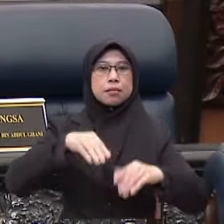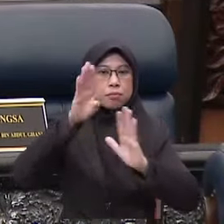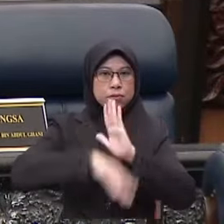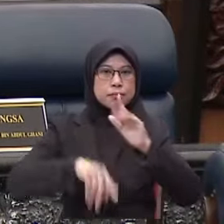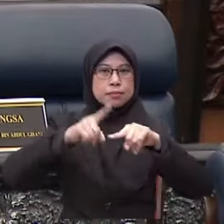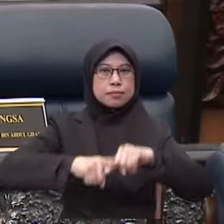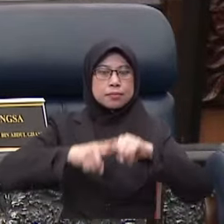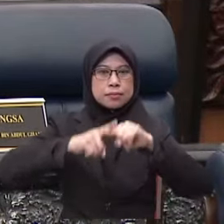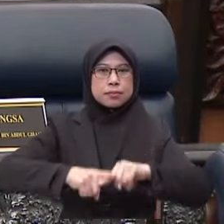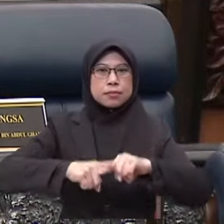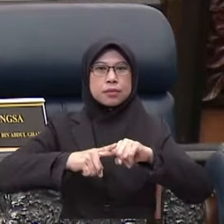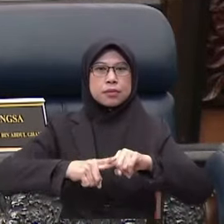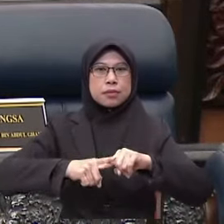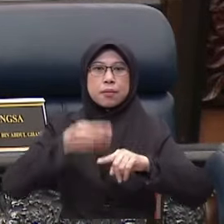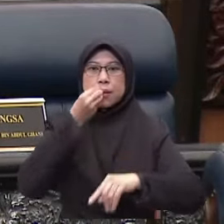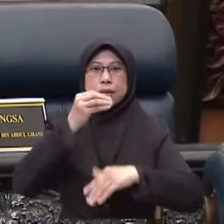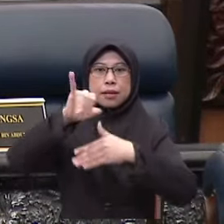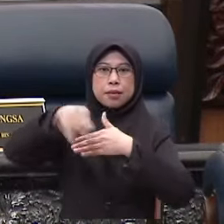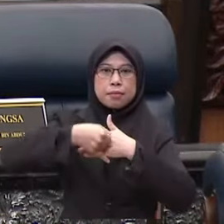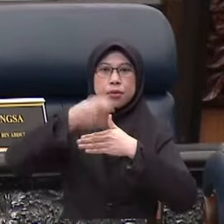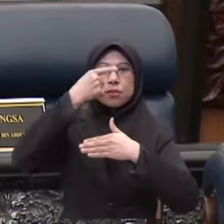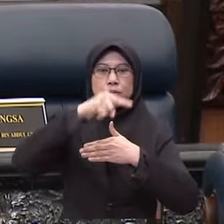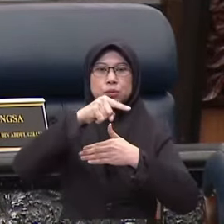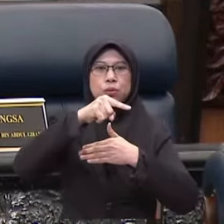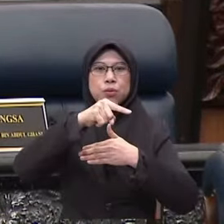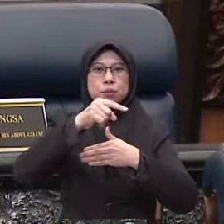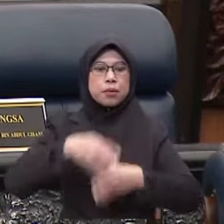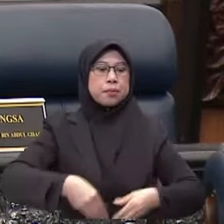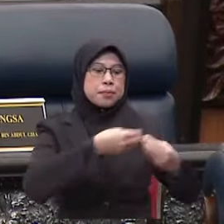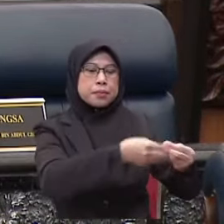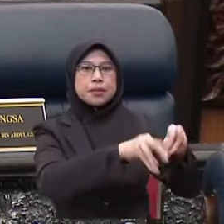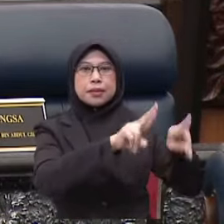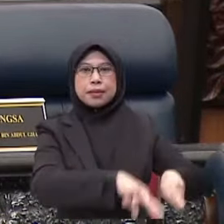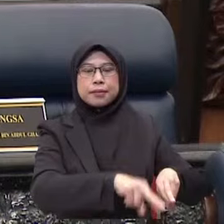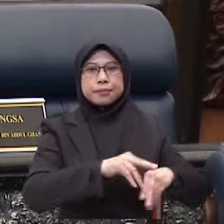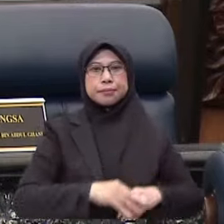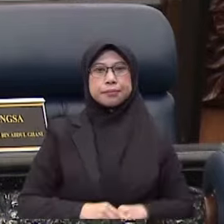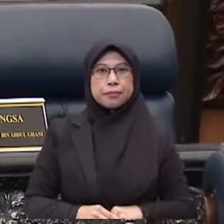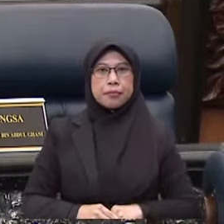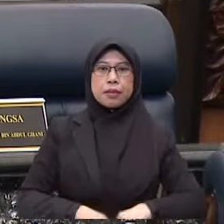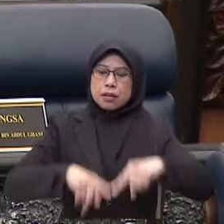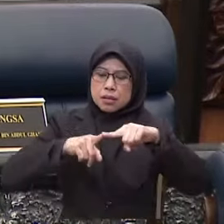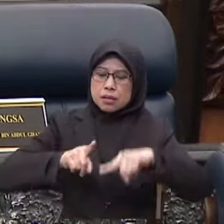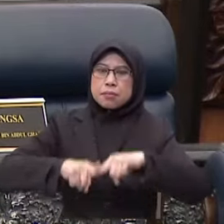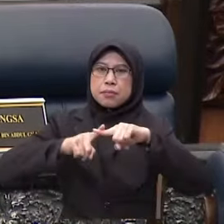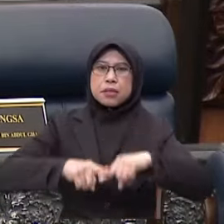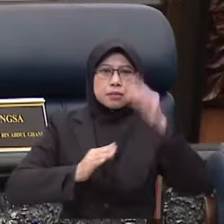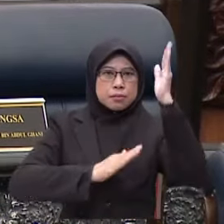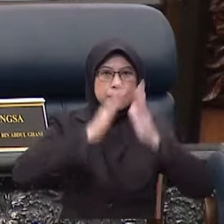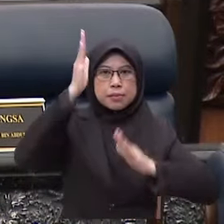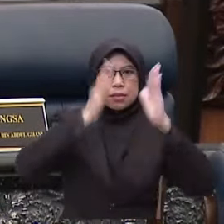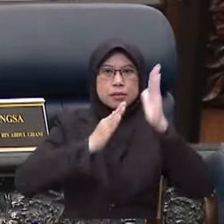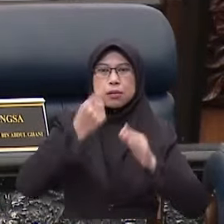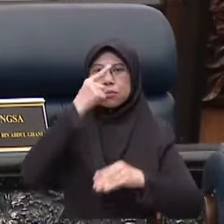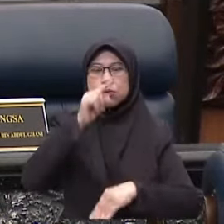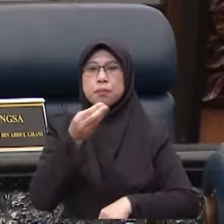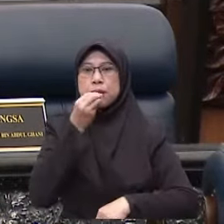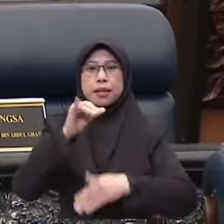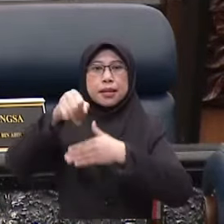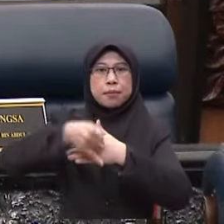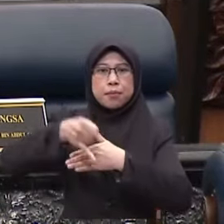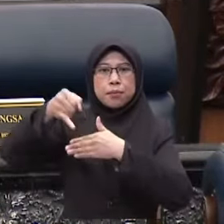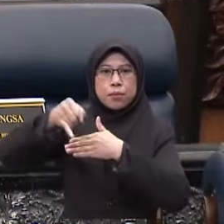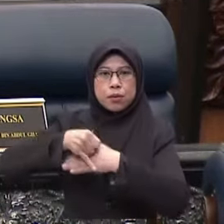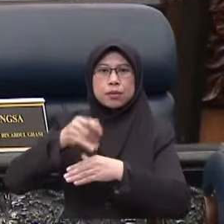terhadapimport makanan untuk luar negara kebergantungan negara kita terhadap import makanan setiap